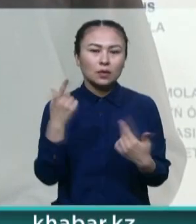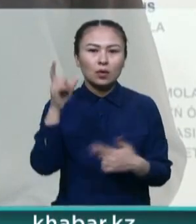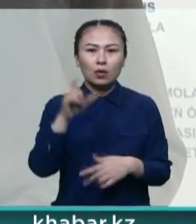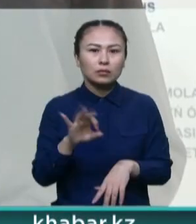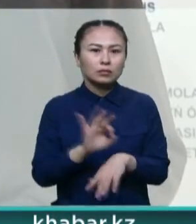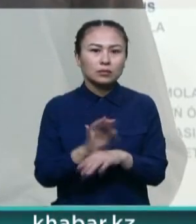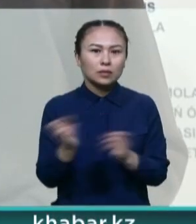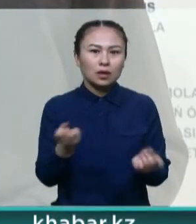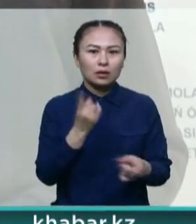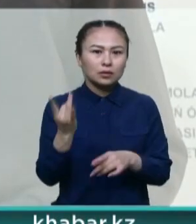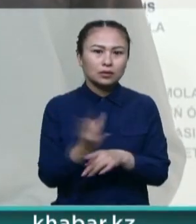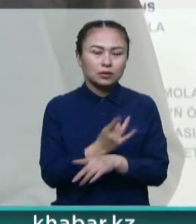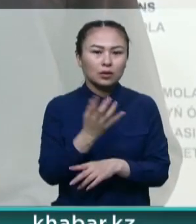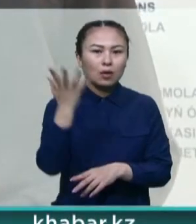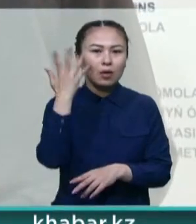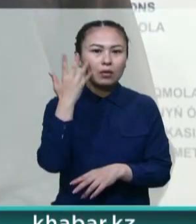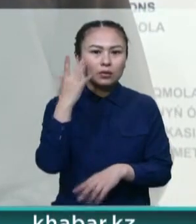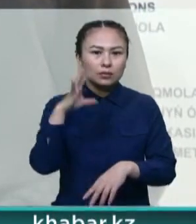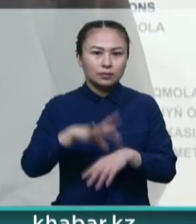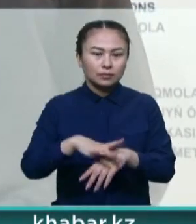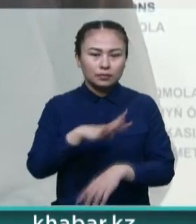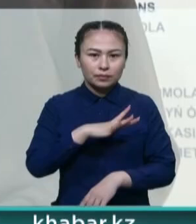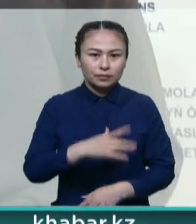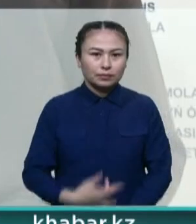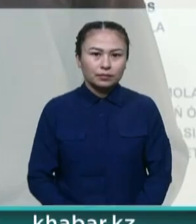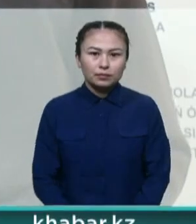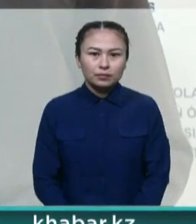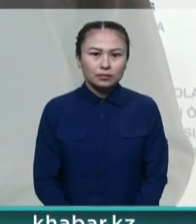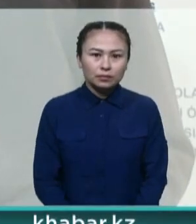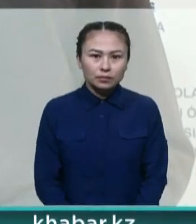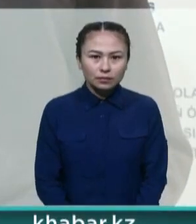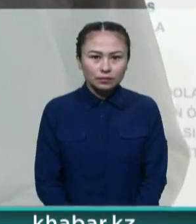адамда аурудың белгілері алғаш рет қашан анықталған?